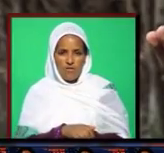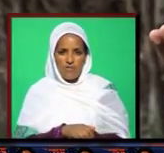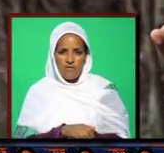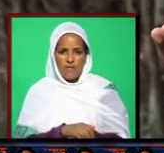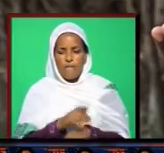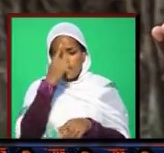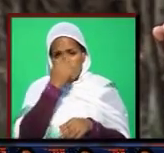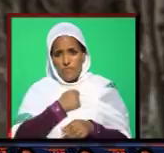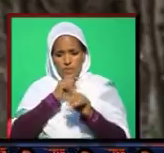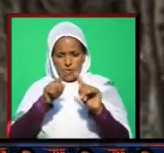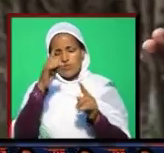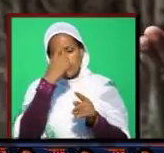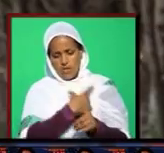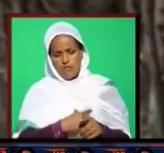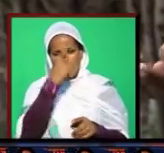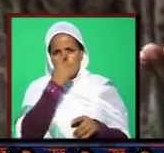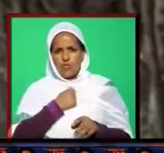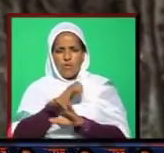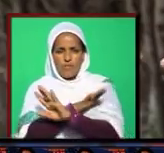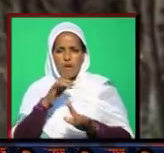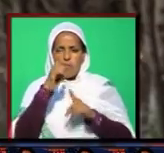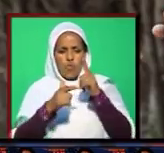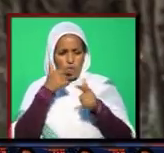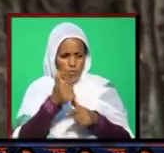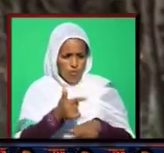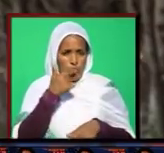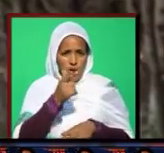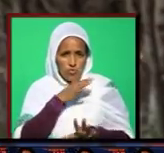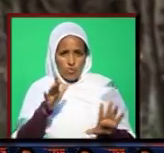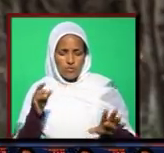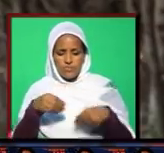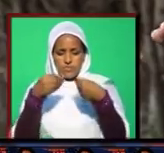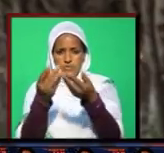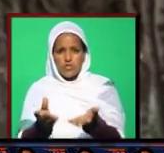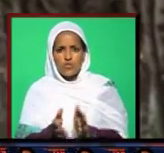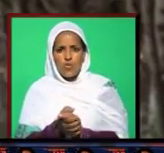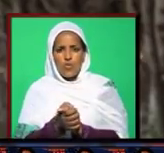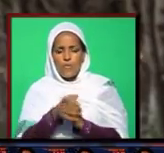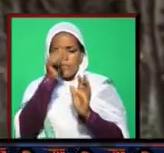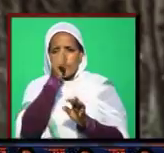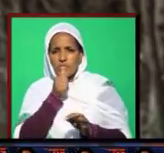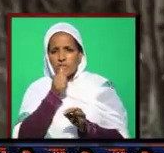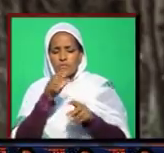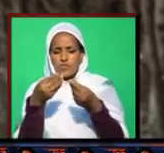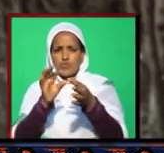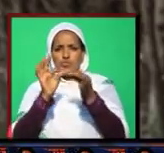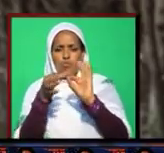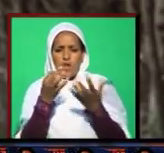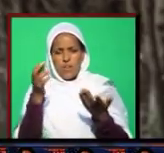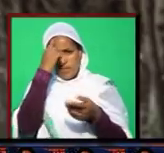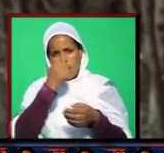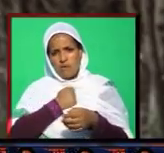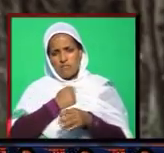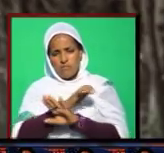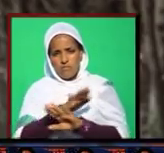ይሆናል። ለሚያምነው ግን በቃ አምነዋል፣ አንድ ጊዜ አምነዋል። በቋንቋ ቢነገረው ባይነገረው የሚሰጠው ሚስጢር ወይም የሚሰጠው